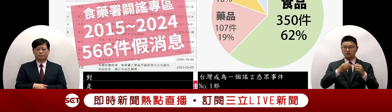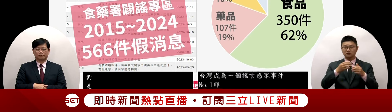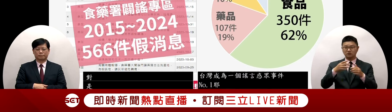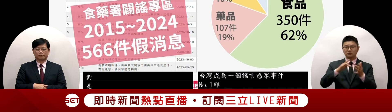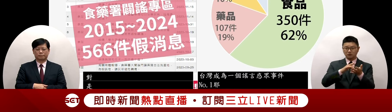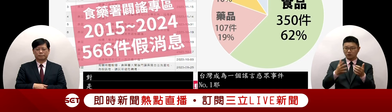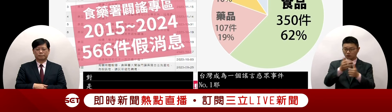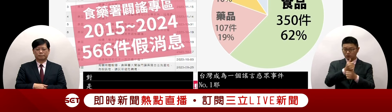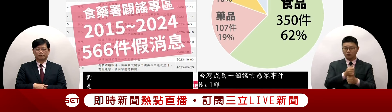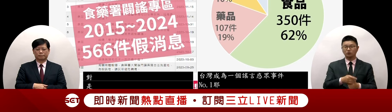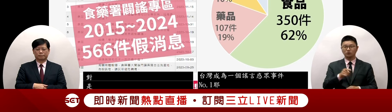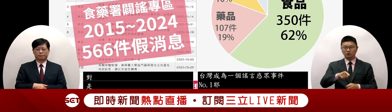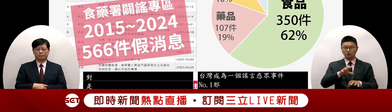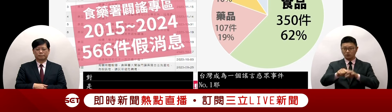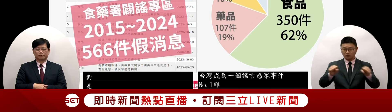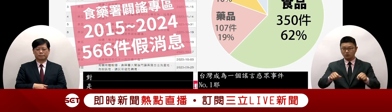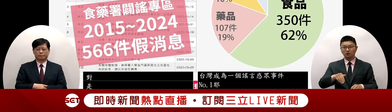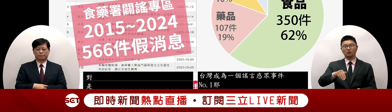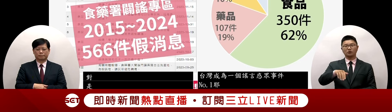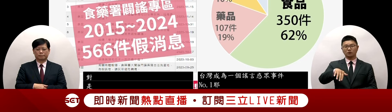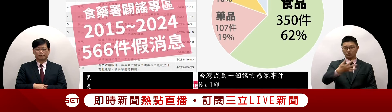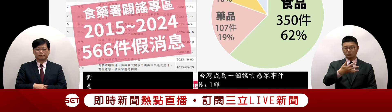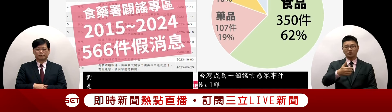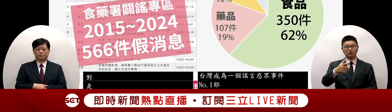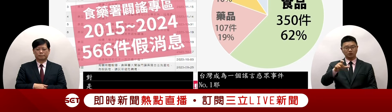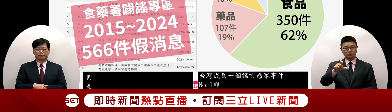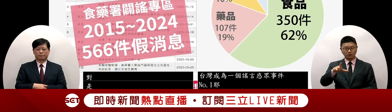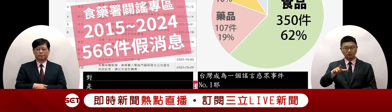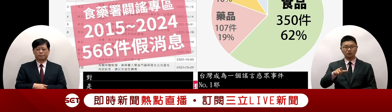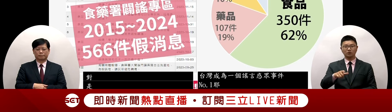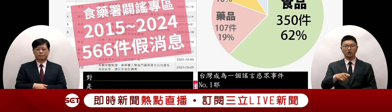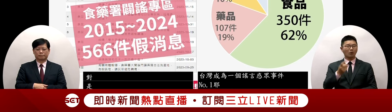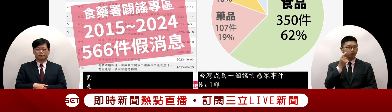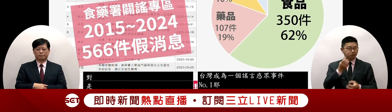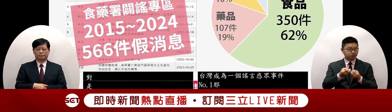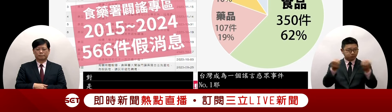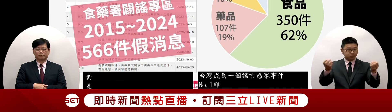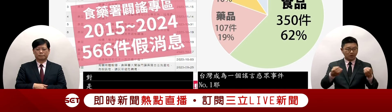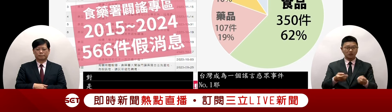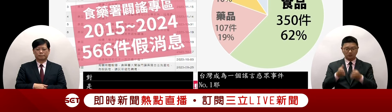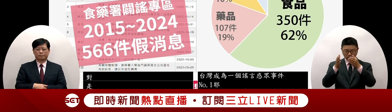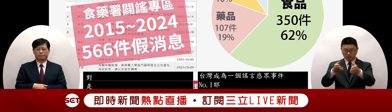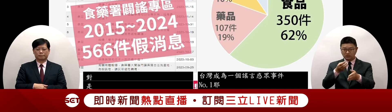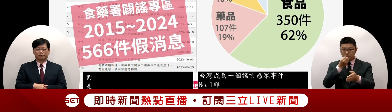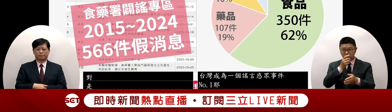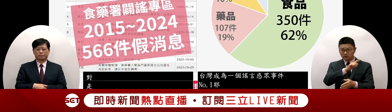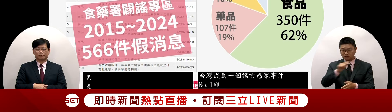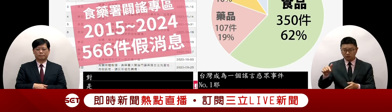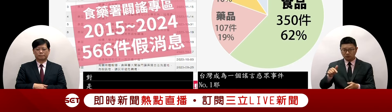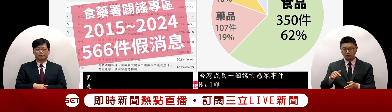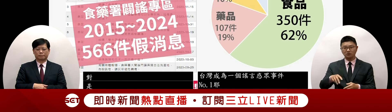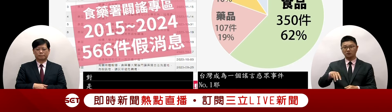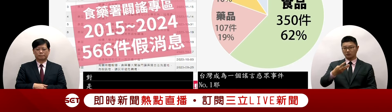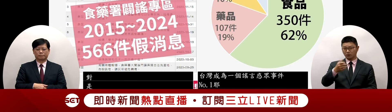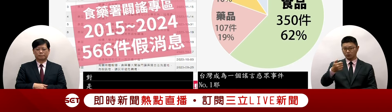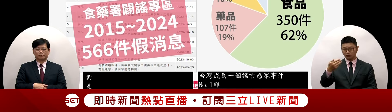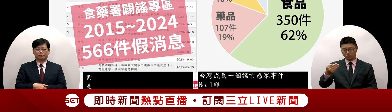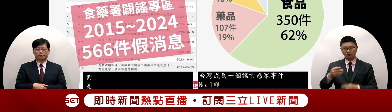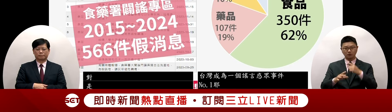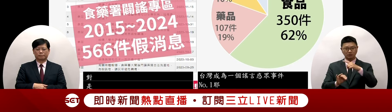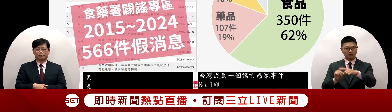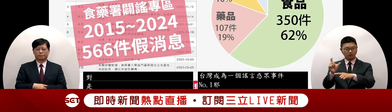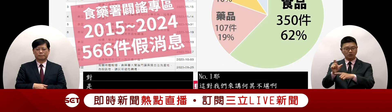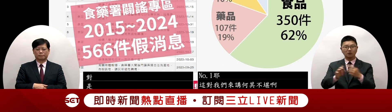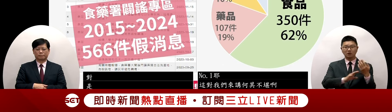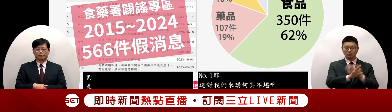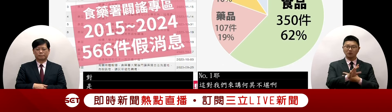有566件的假消息，当中食品类有350件，占60%，